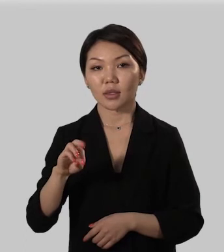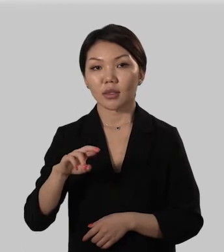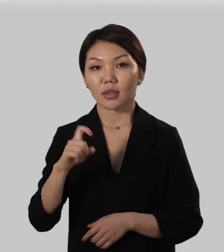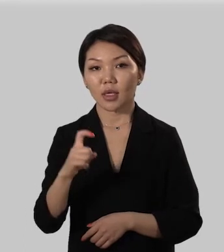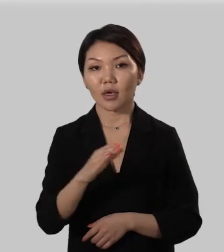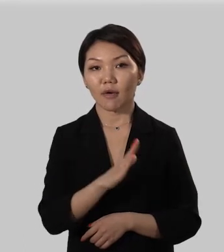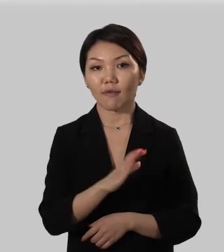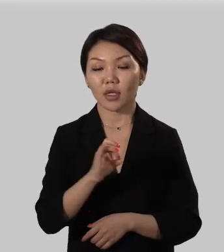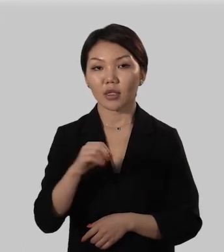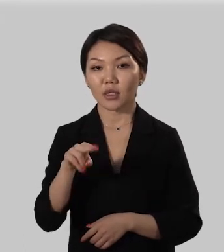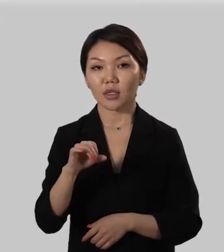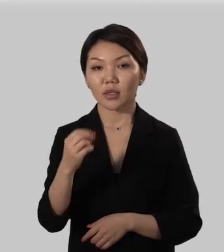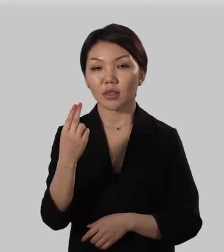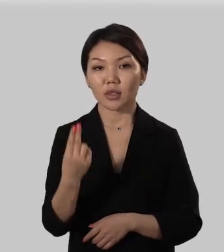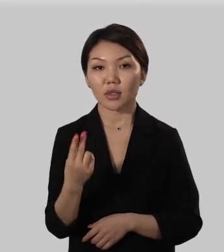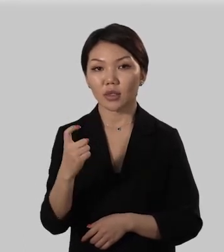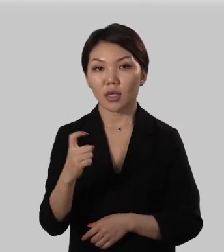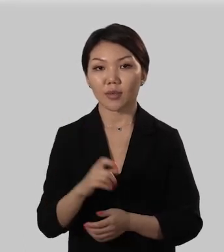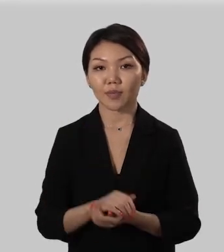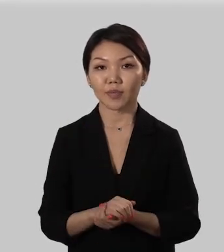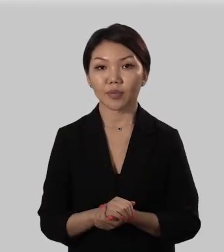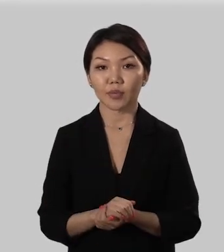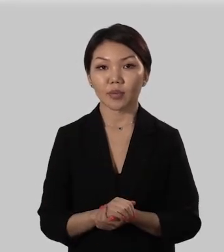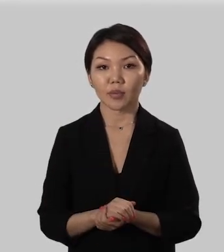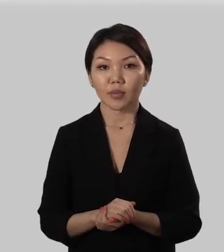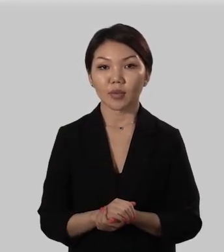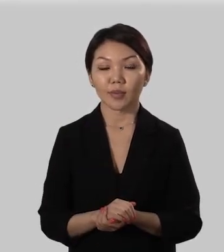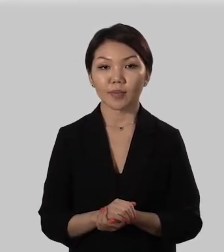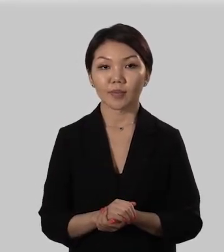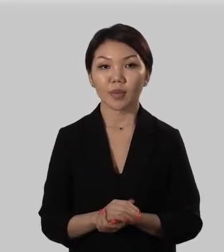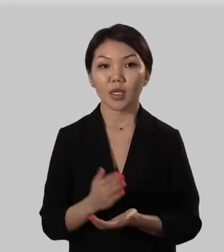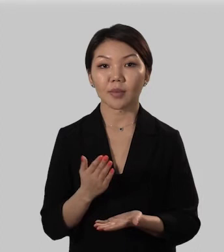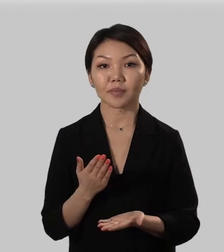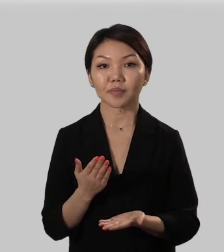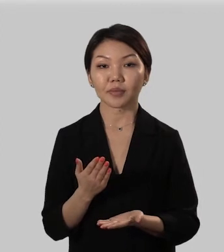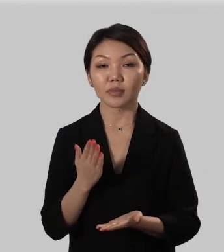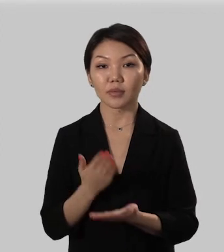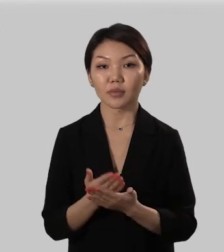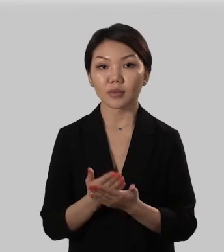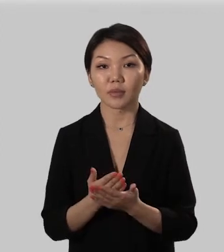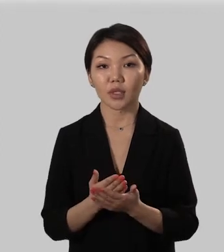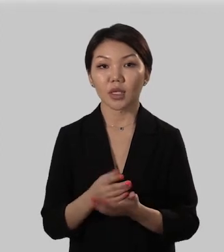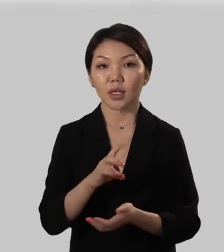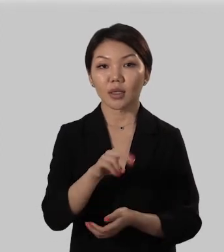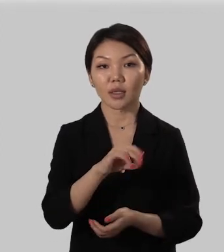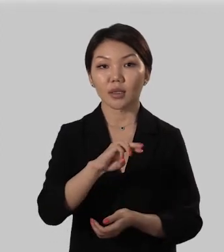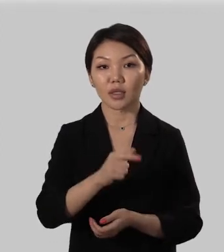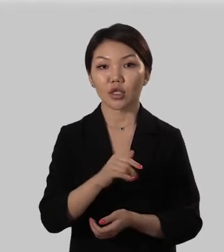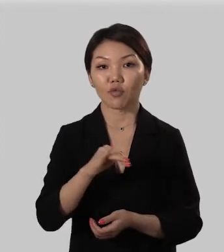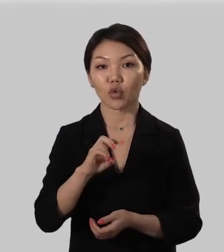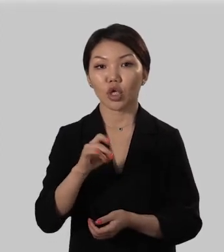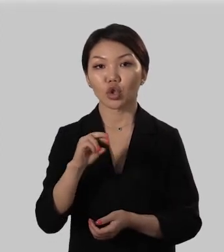если есть м анимешные сочетания существительного с предлогом надеть фуражку на бак